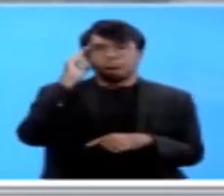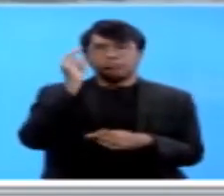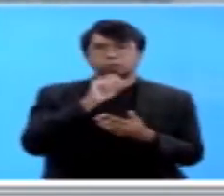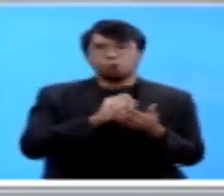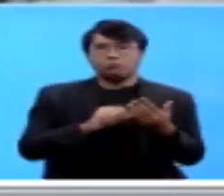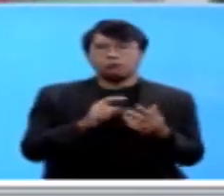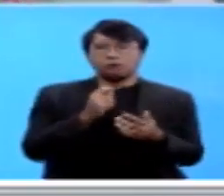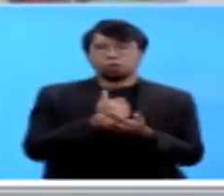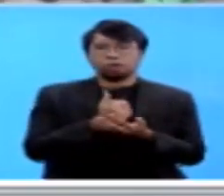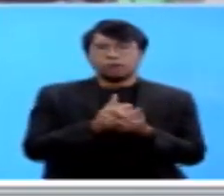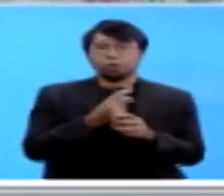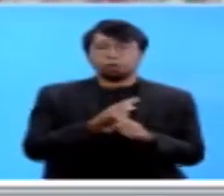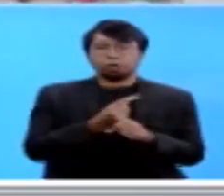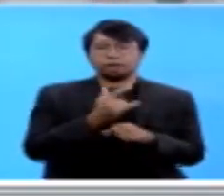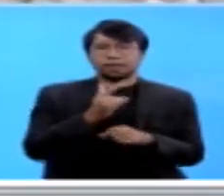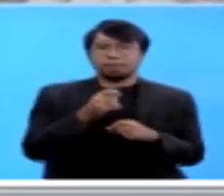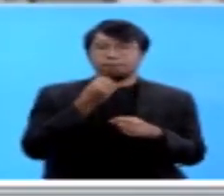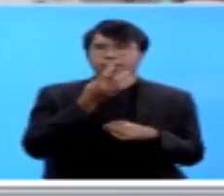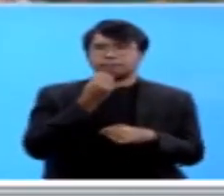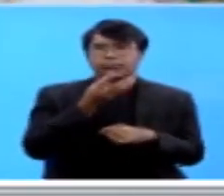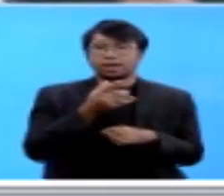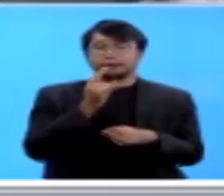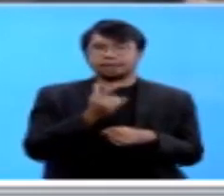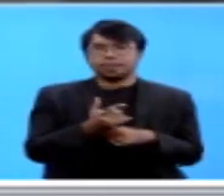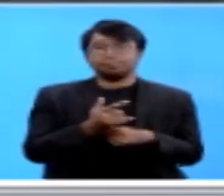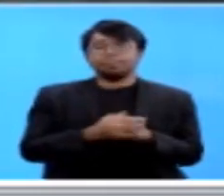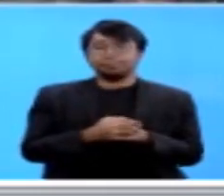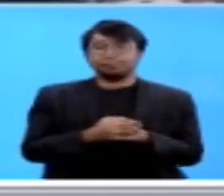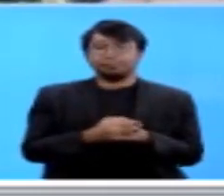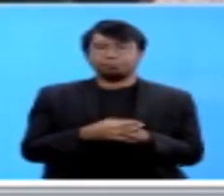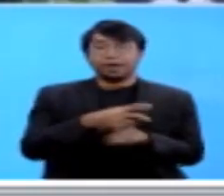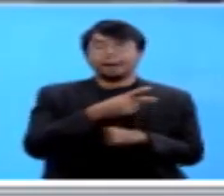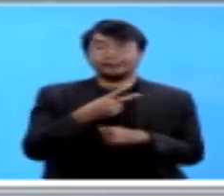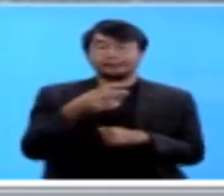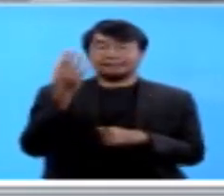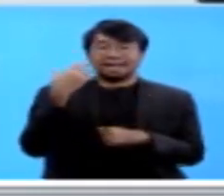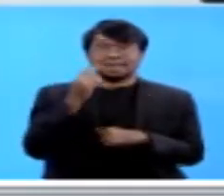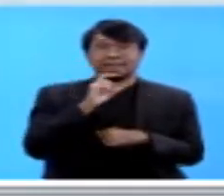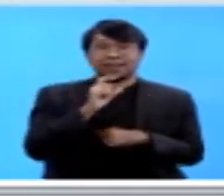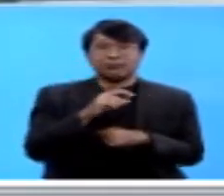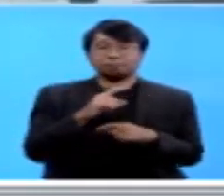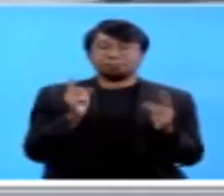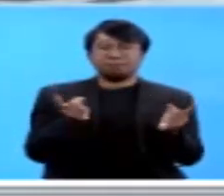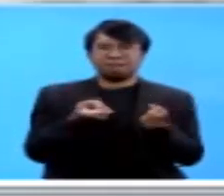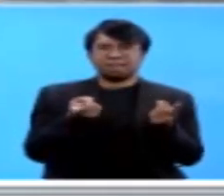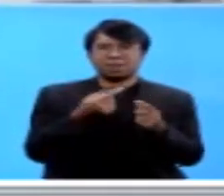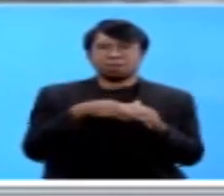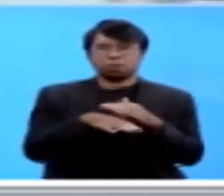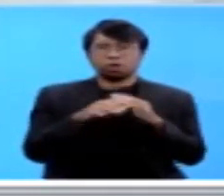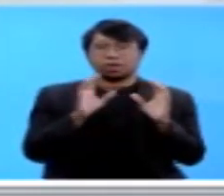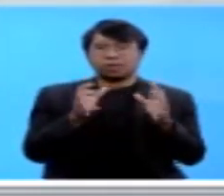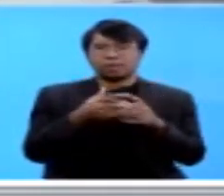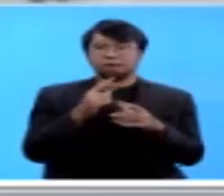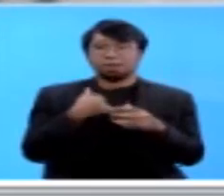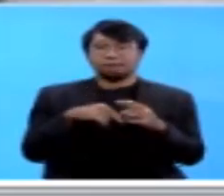harusnya mengajar di kelas itu, gitu. Jadi kalau dengan cara tadi dipaksa masuk di kelasnya, padahal dia nggak mau masuk di kelas ini kan,